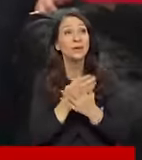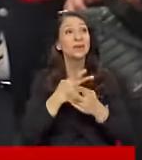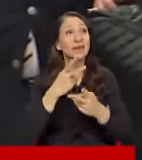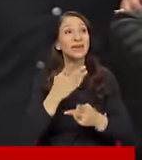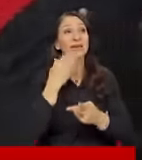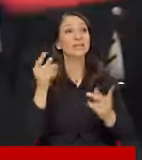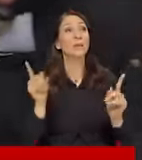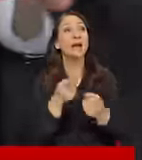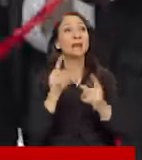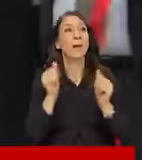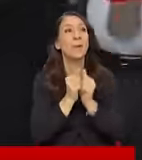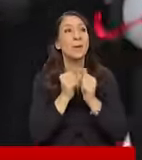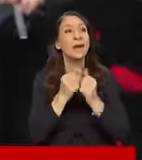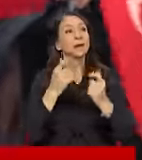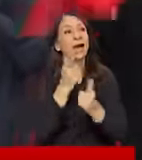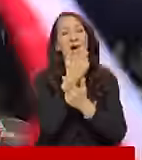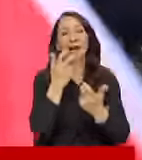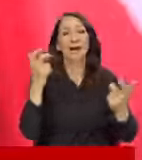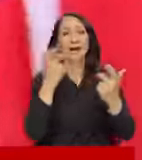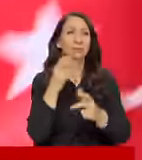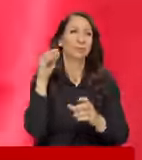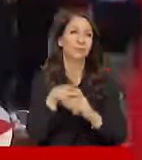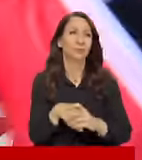davetlilerin gençlik marşını hep birazdan söylemesiyle son buldu.